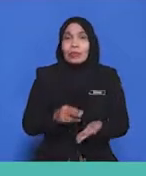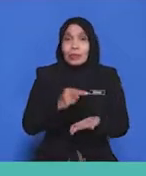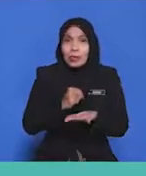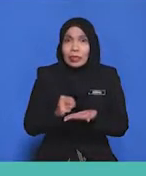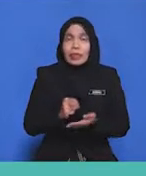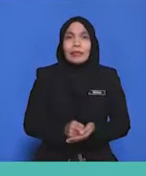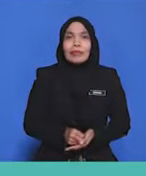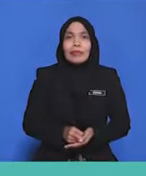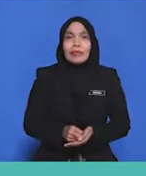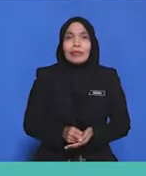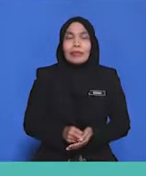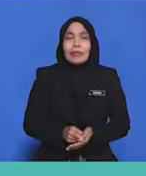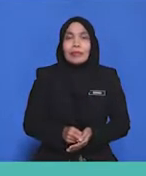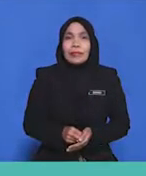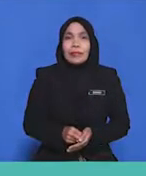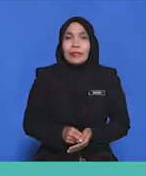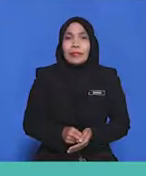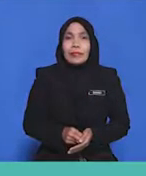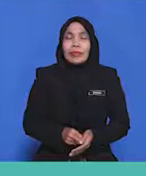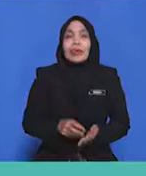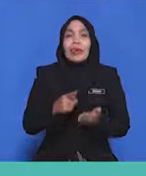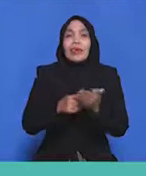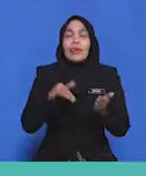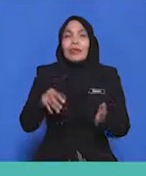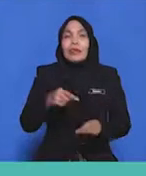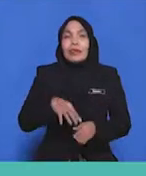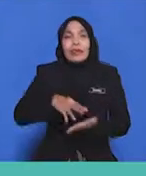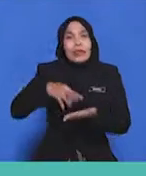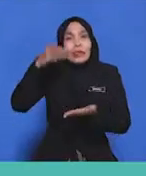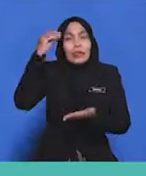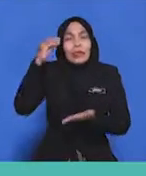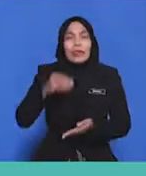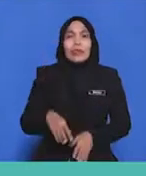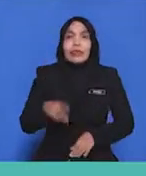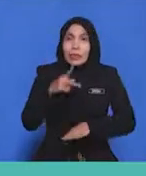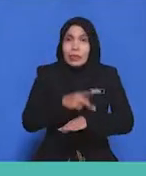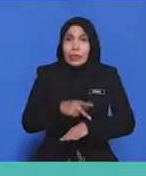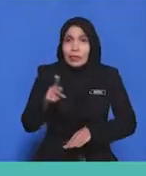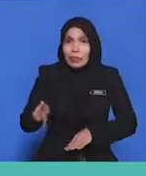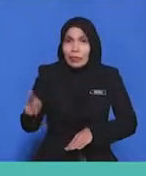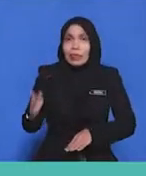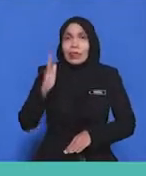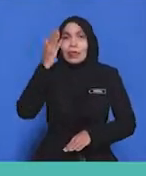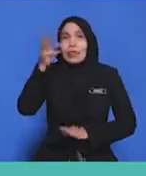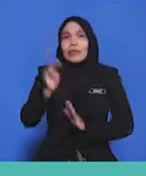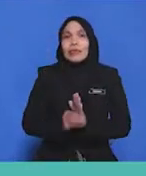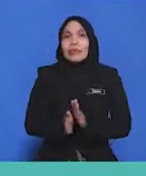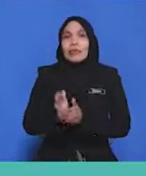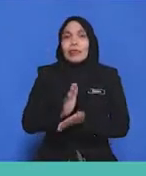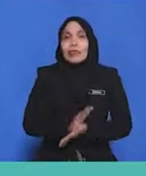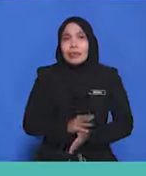ketiga, apa yang dipelajari ketika kanak-kanak akan menjadi pendirian atau